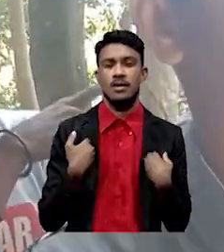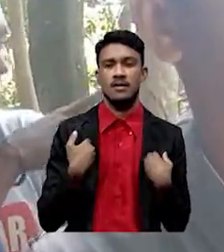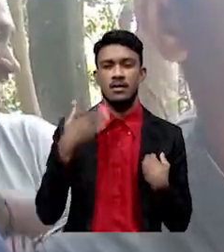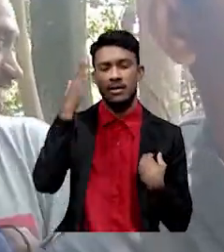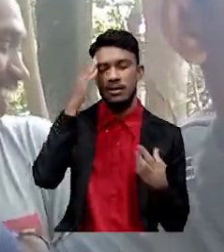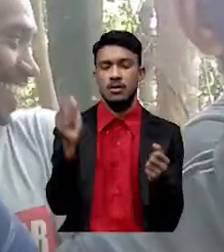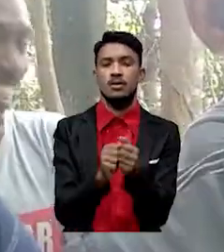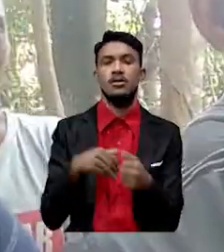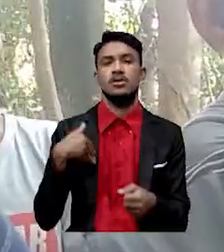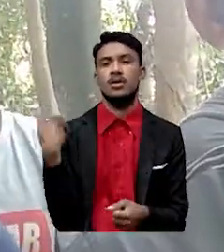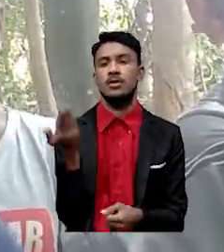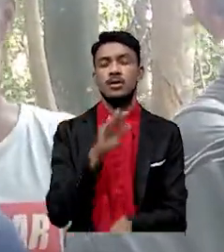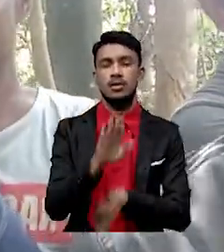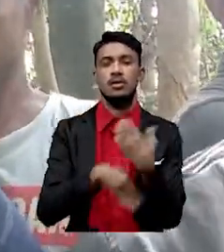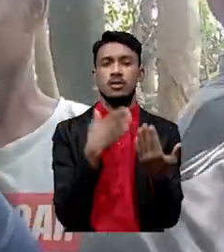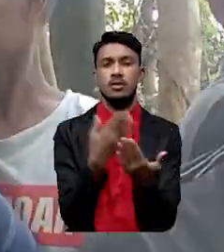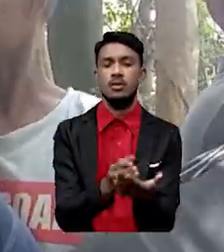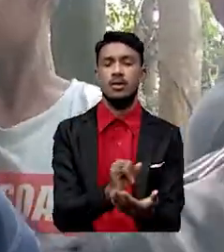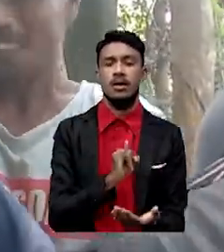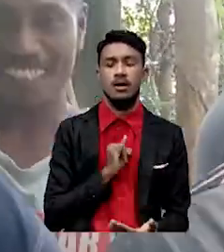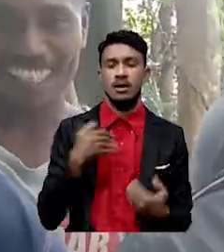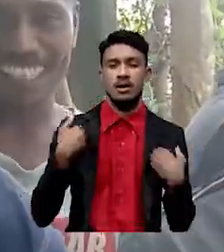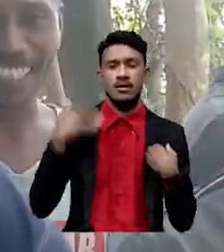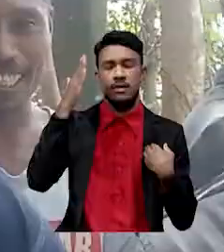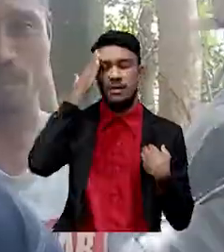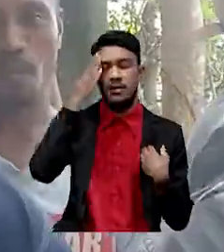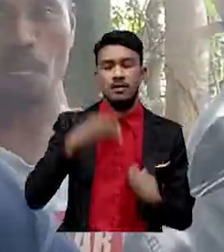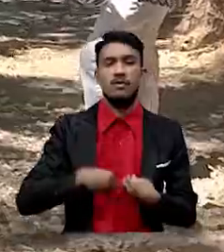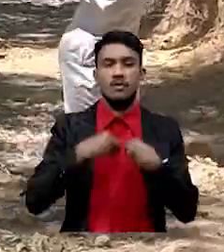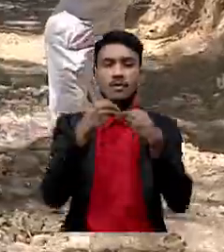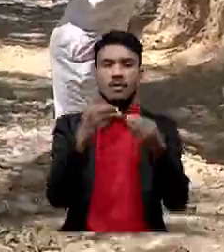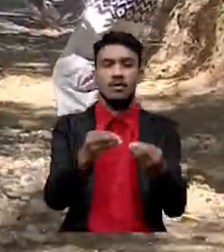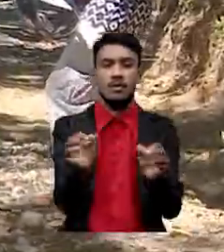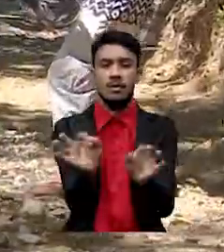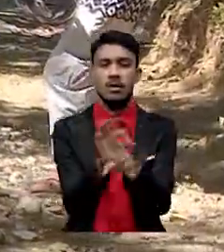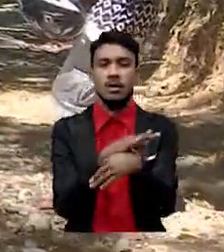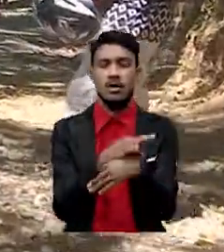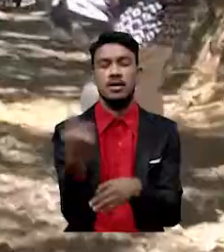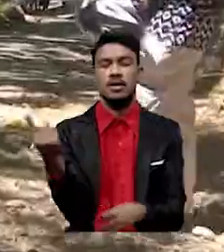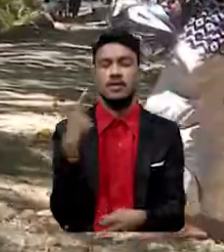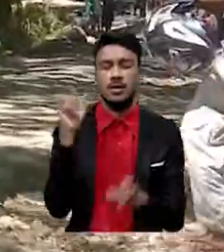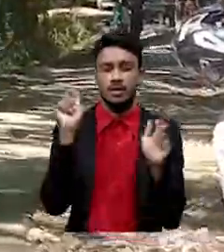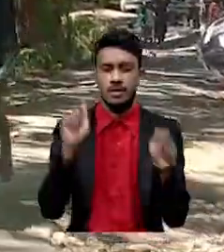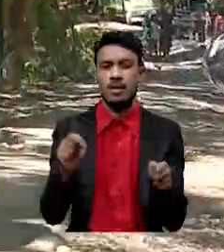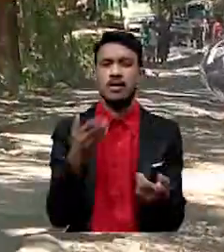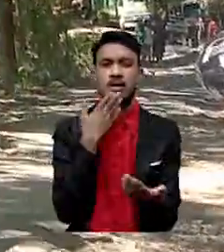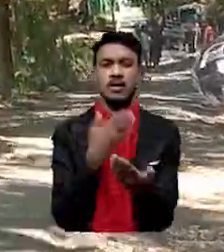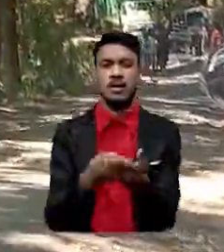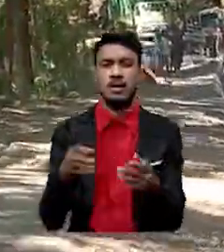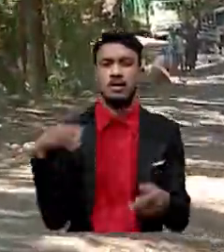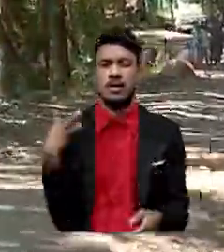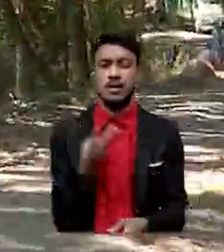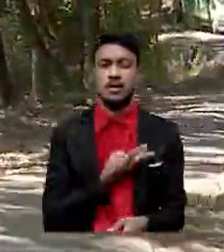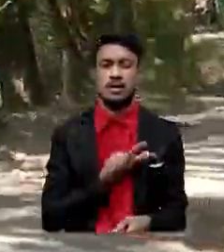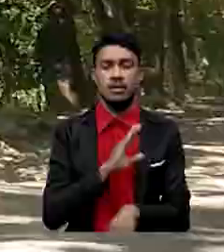zo venturi ba han ia han yang ko ba hadi dalam ne perdia bai tahu tu tu nebe mak